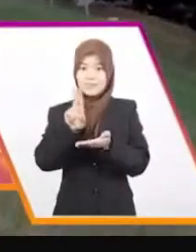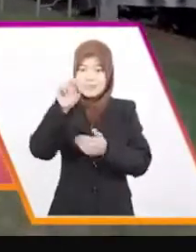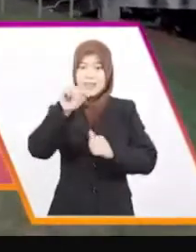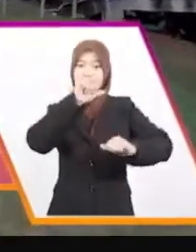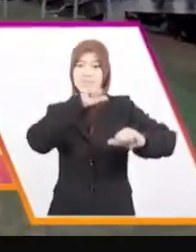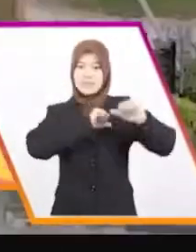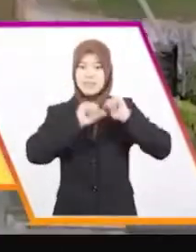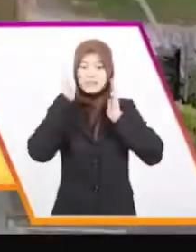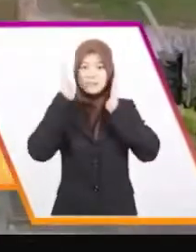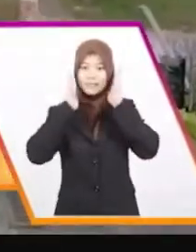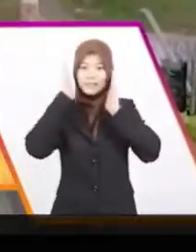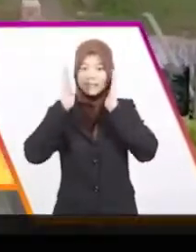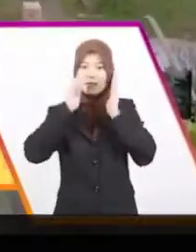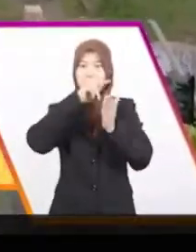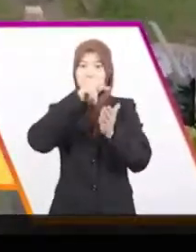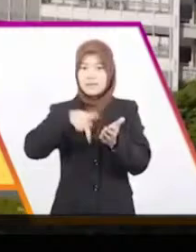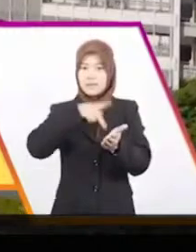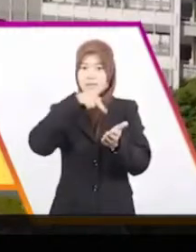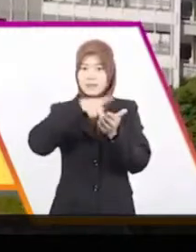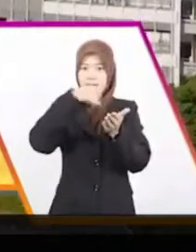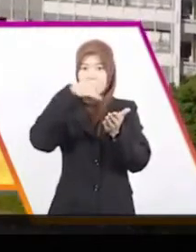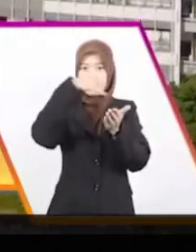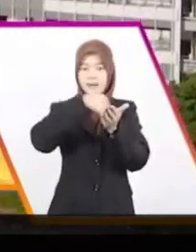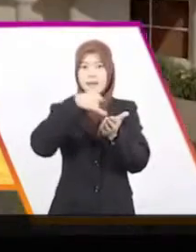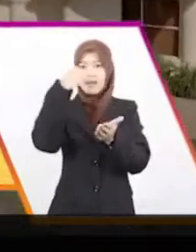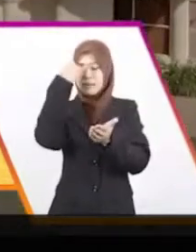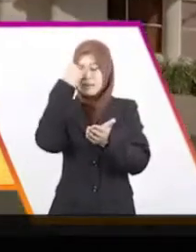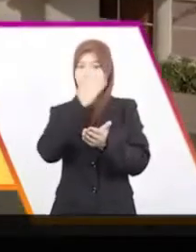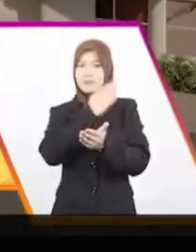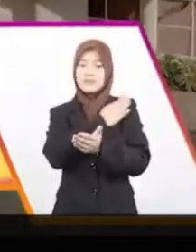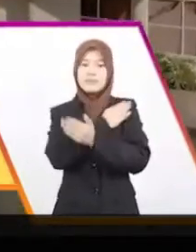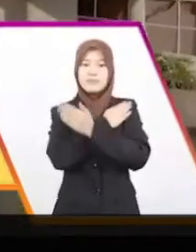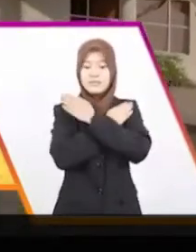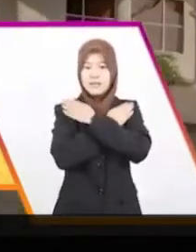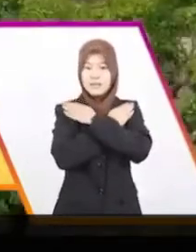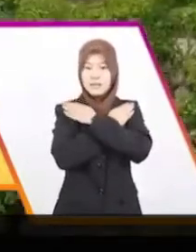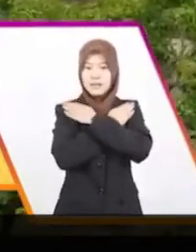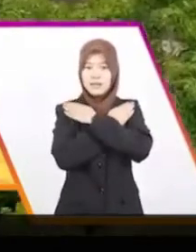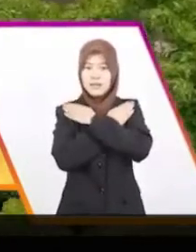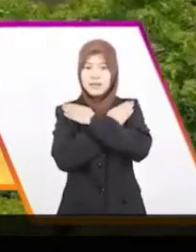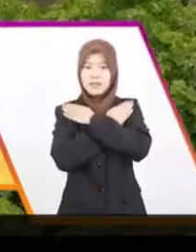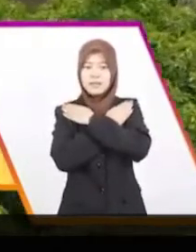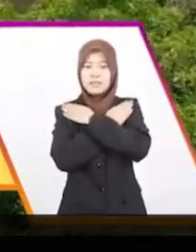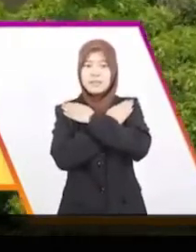University Sains Malaysia, menara ilmu tercinta,